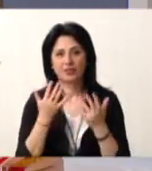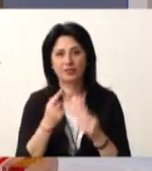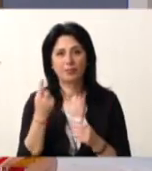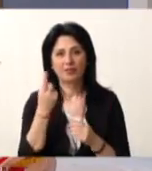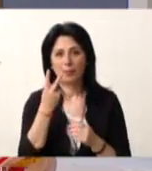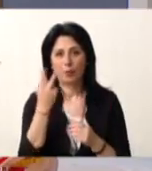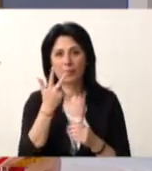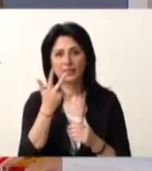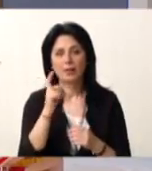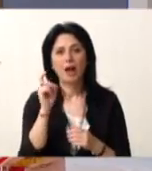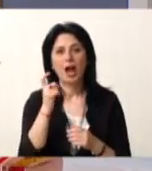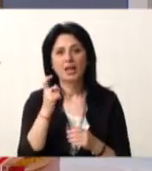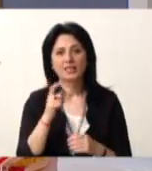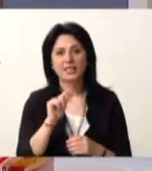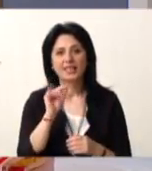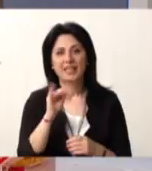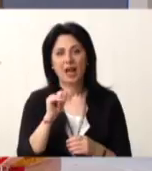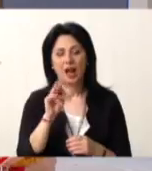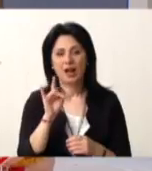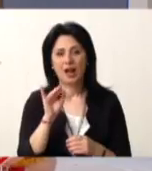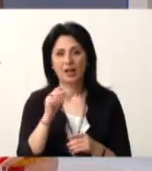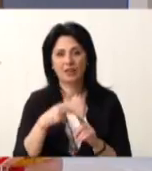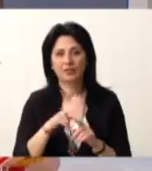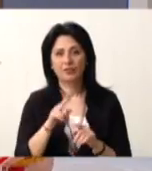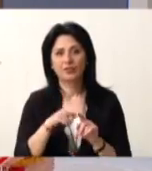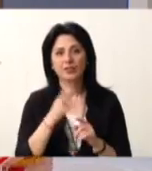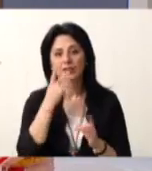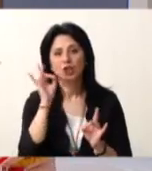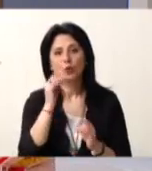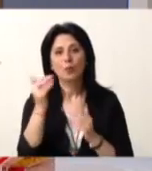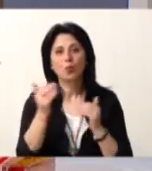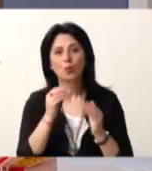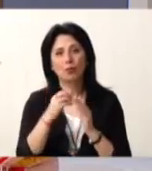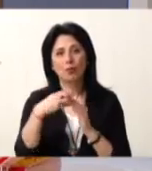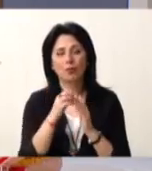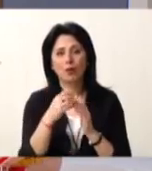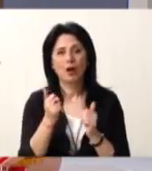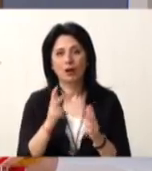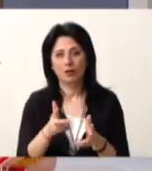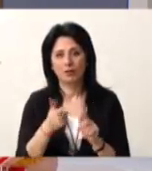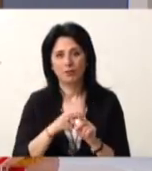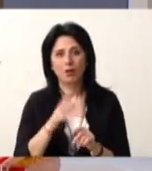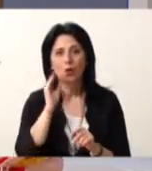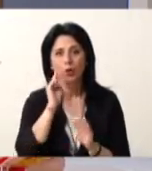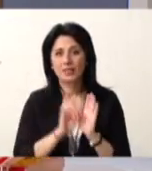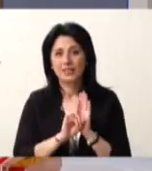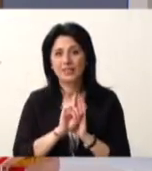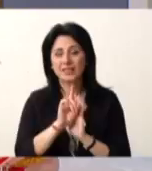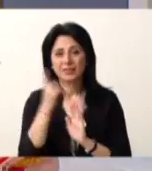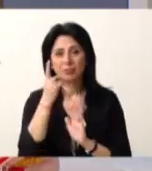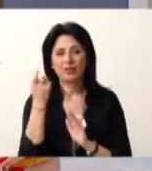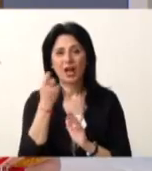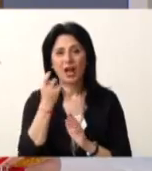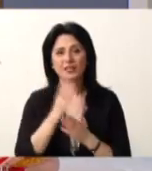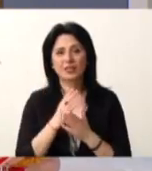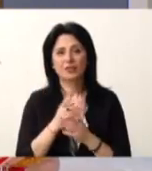პირველი, მეორე, მესამე ხარისხის თიახარი. ეს უკვე ამ დეფექტის ზომის მიხედვით განისაზღვრება. როცა არის საწყისი პირველი